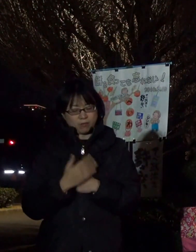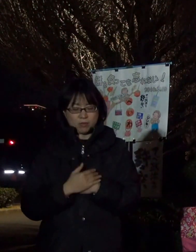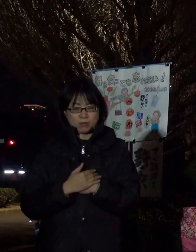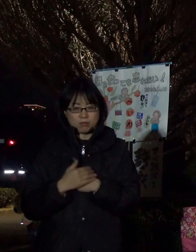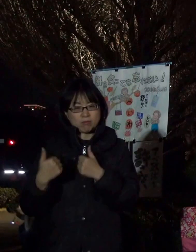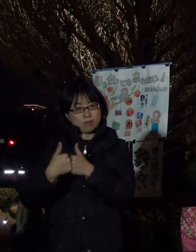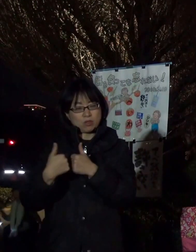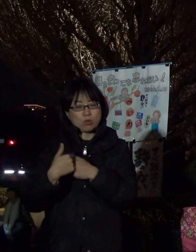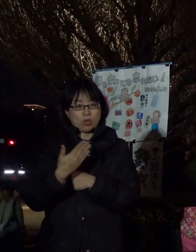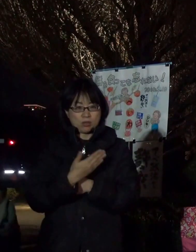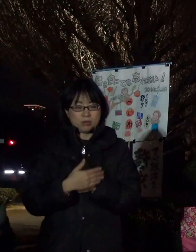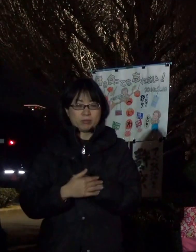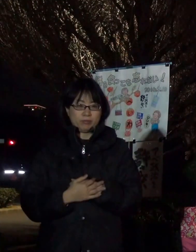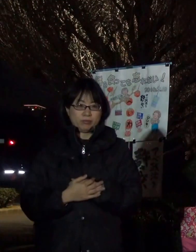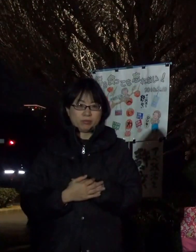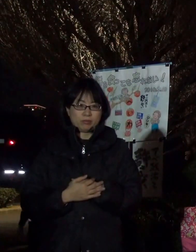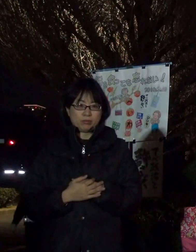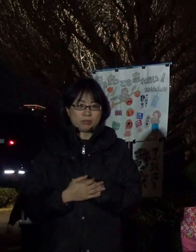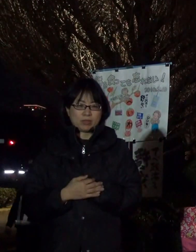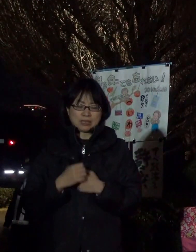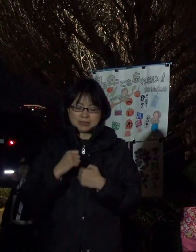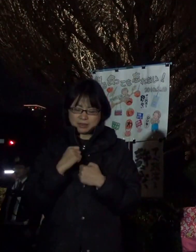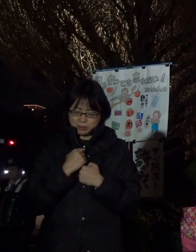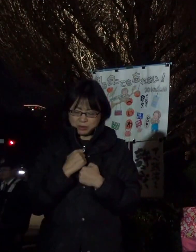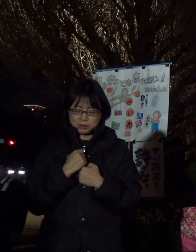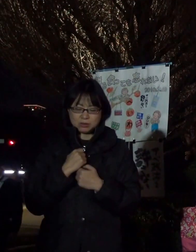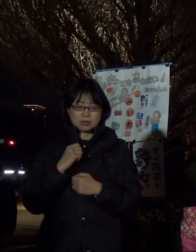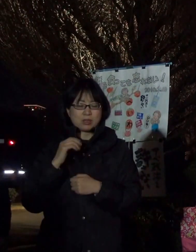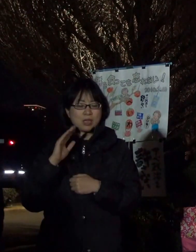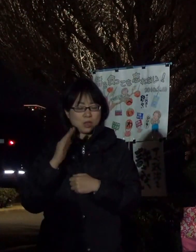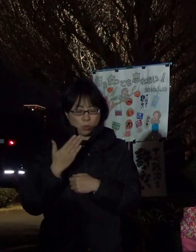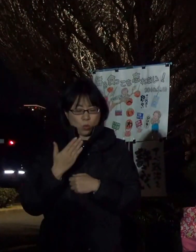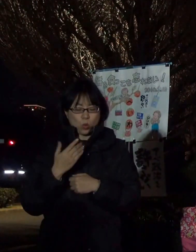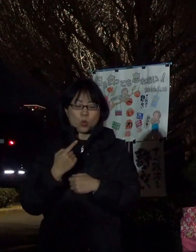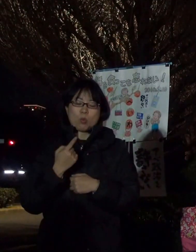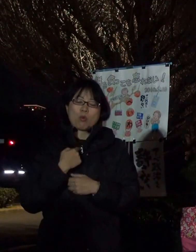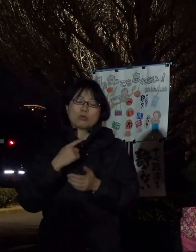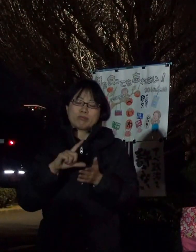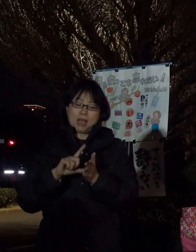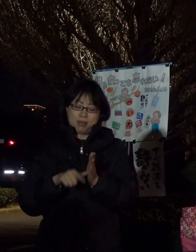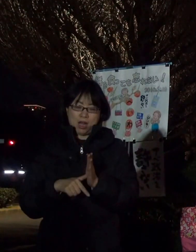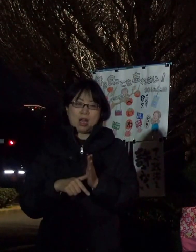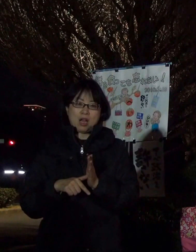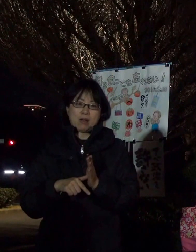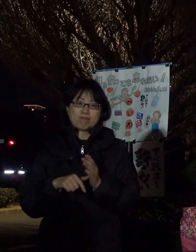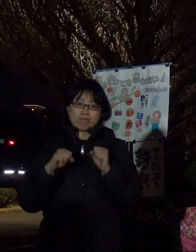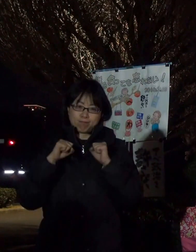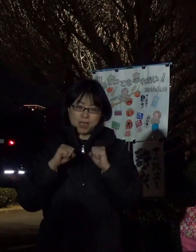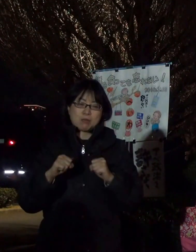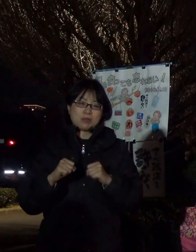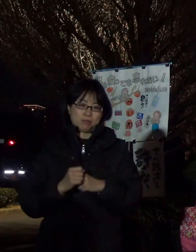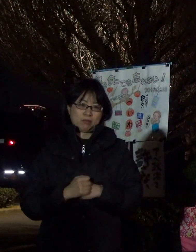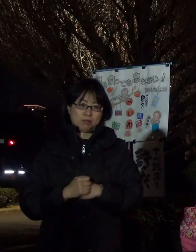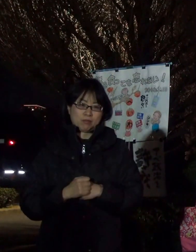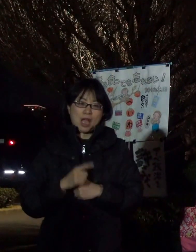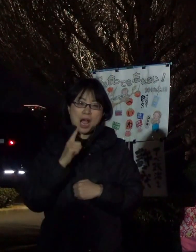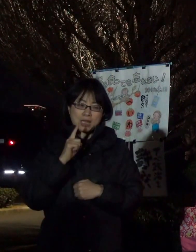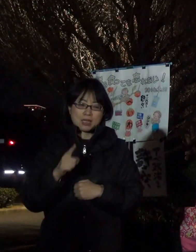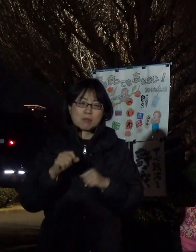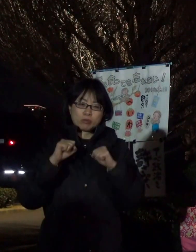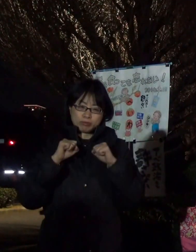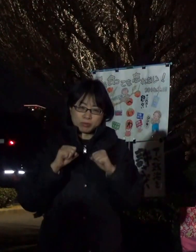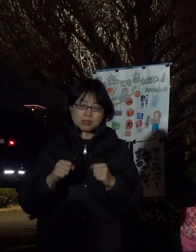けど僕ならやりますよと、だからあなたも受けなさいって言ってくれて、ね、それ